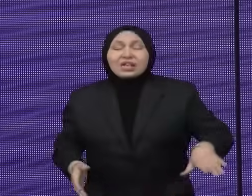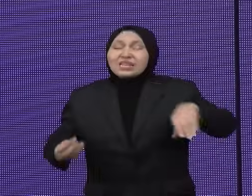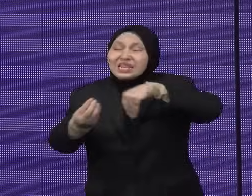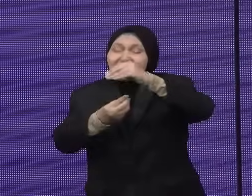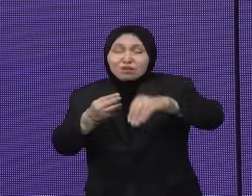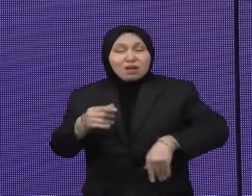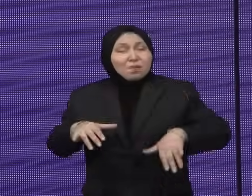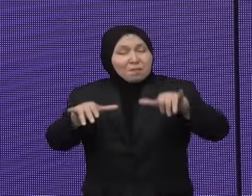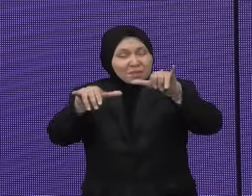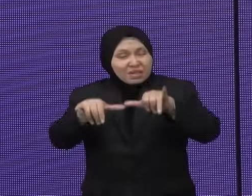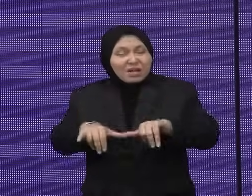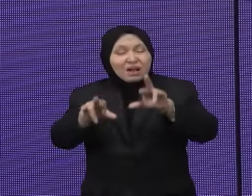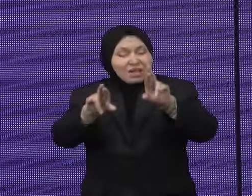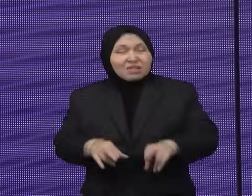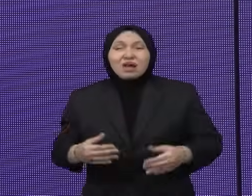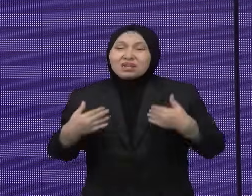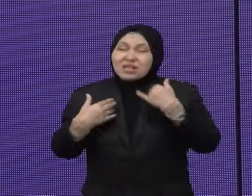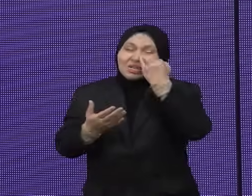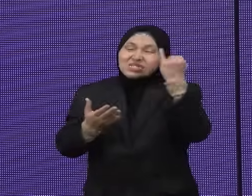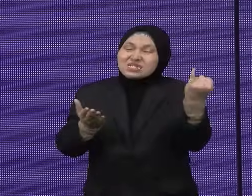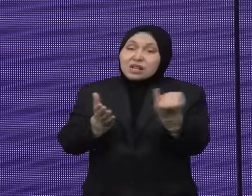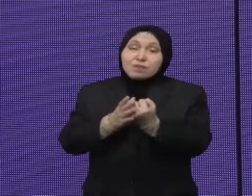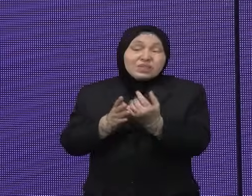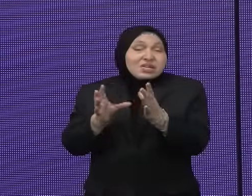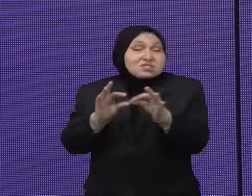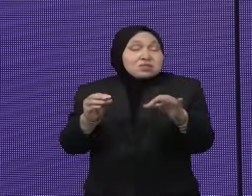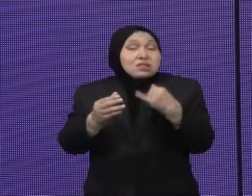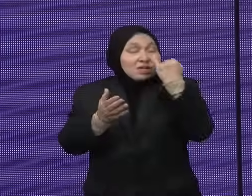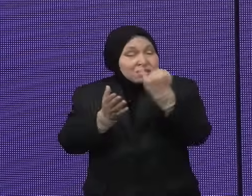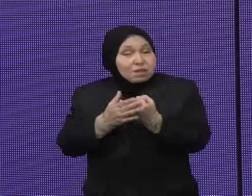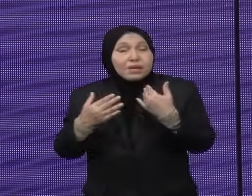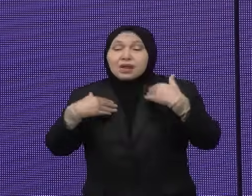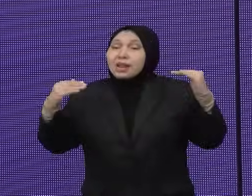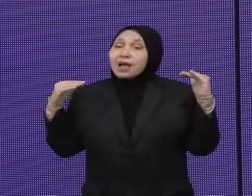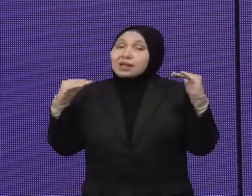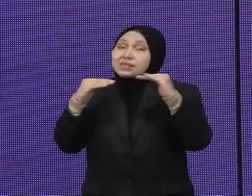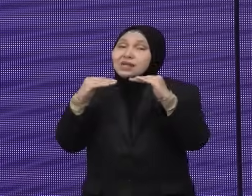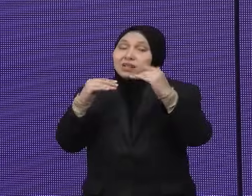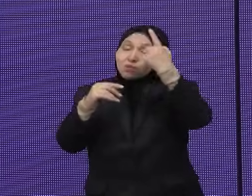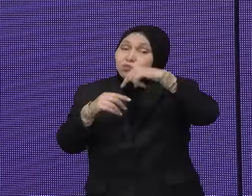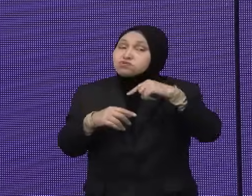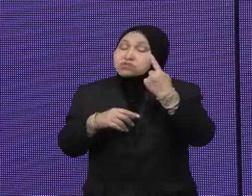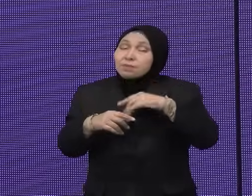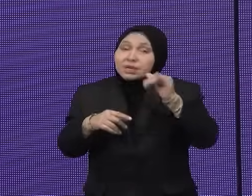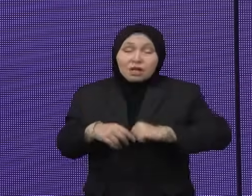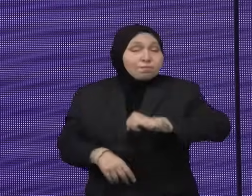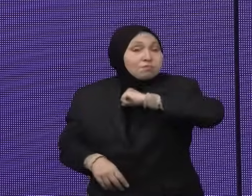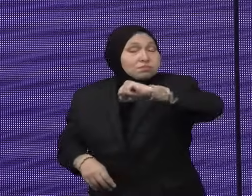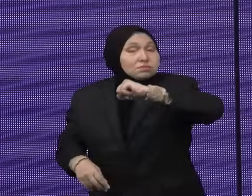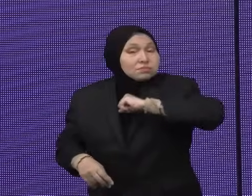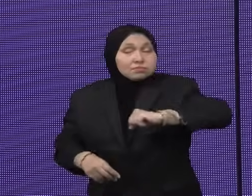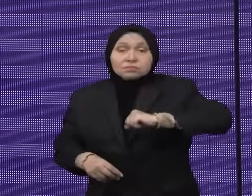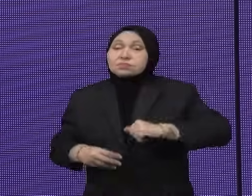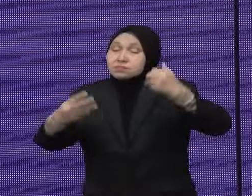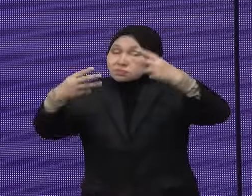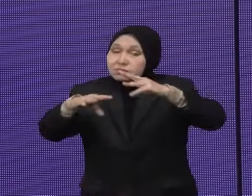yang penduduknya ada yang zalim. Ya, jadi bila cakap tentang zalim, lawannya adalah adil. Bagi siapa yang berjuang, berperang pada